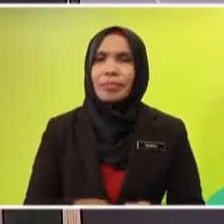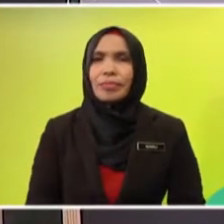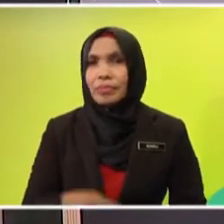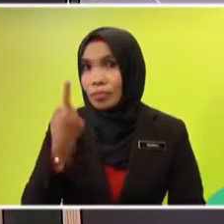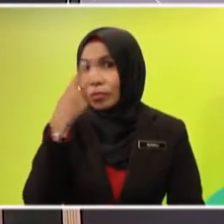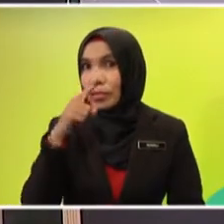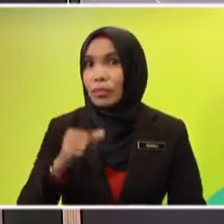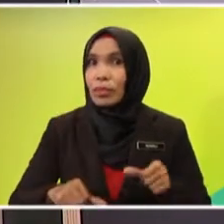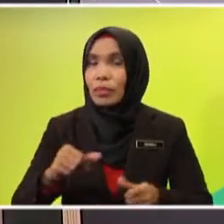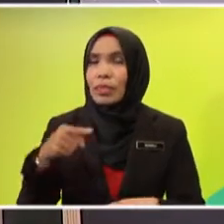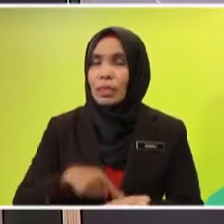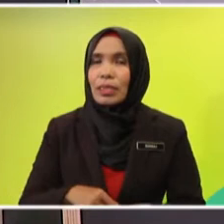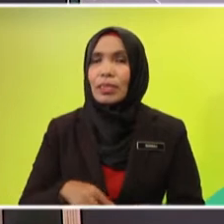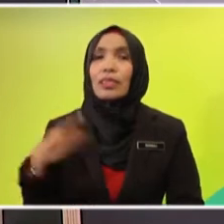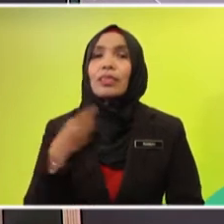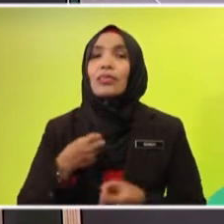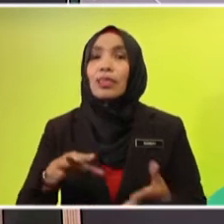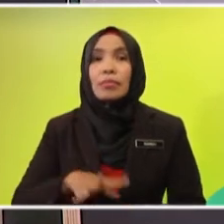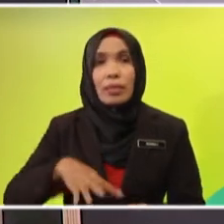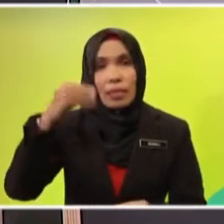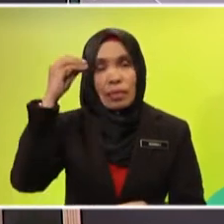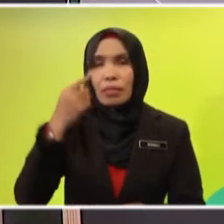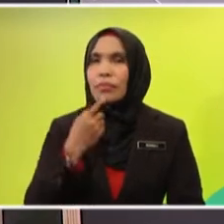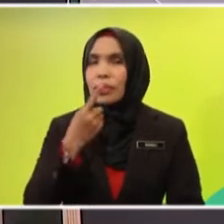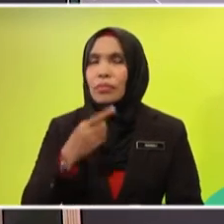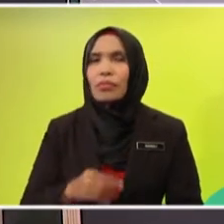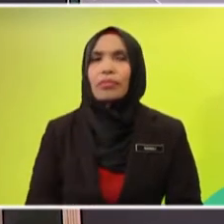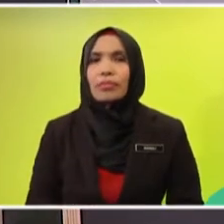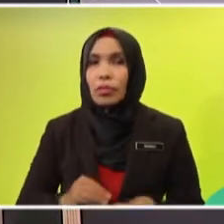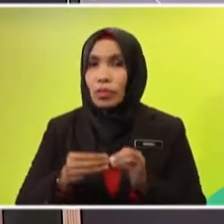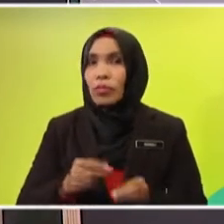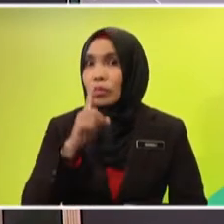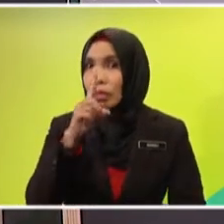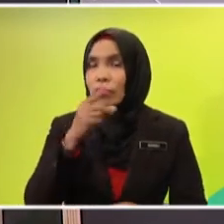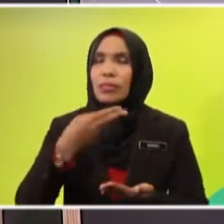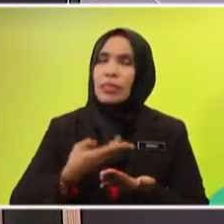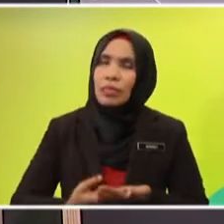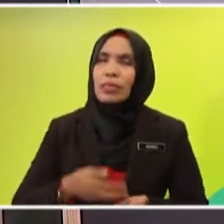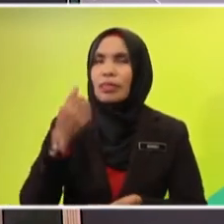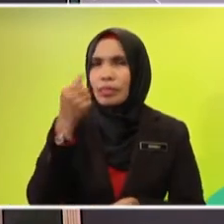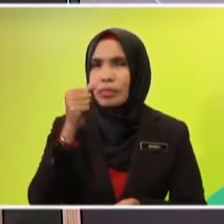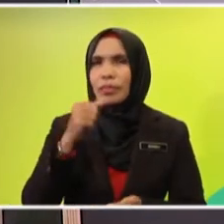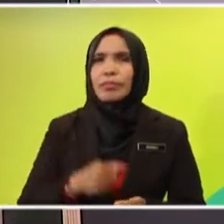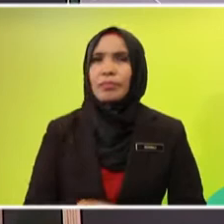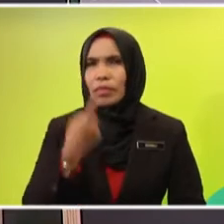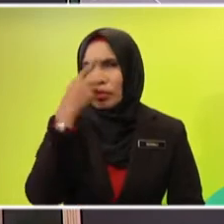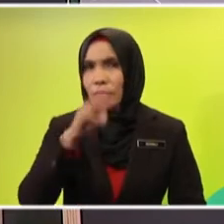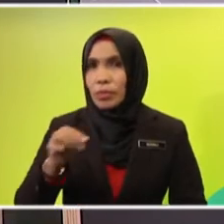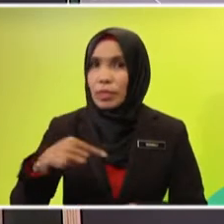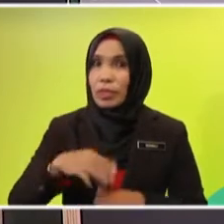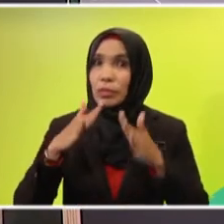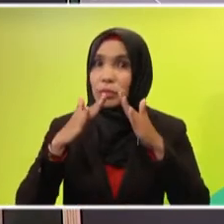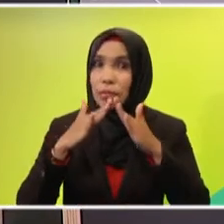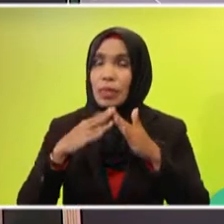telah belajar menyebut nombor 1 hingga 10 jadi untuk murid-murid di rumah